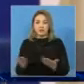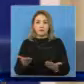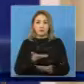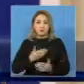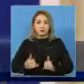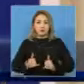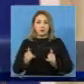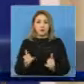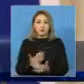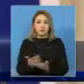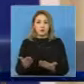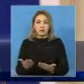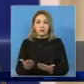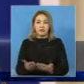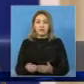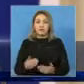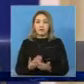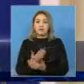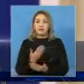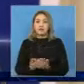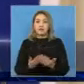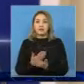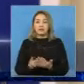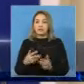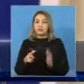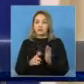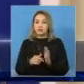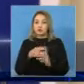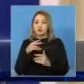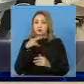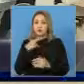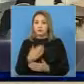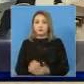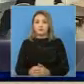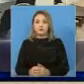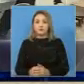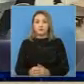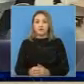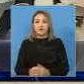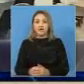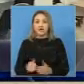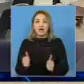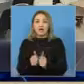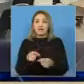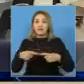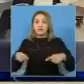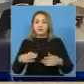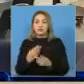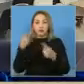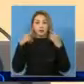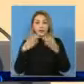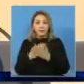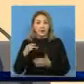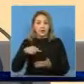үшін әдебиетті насихаттауға жіті көңіл бөлудеміз. Шара аясында әртүрлі жанрда қалам тербеп